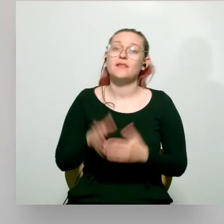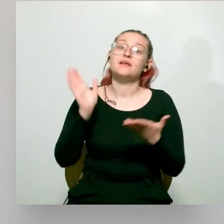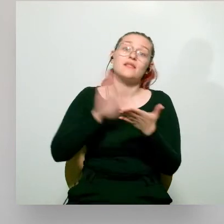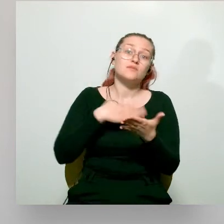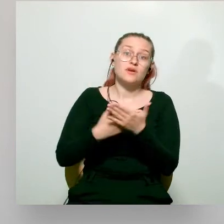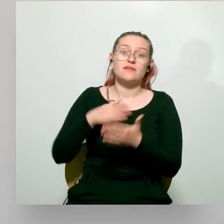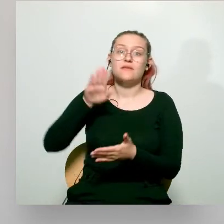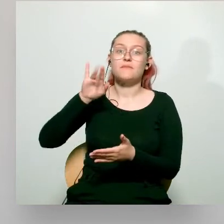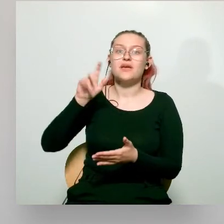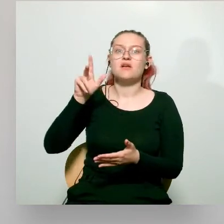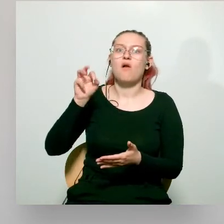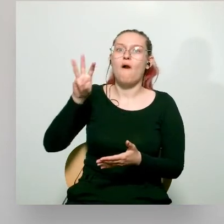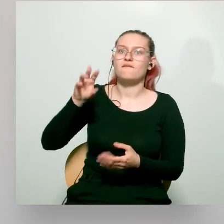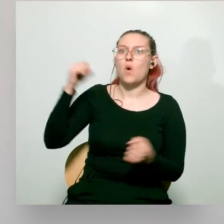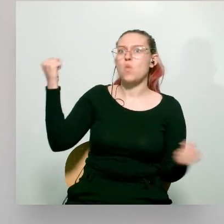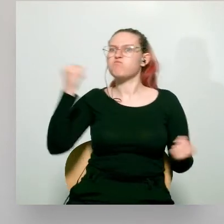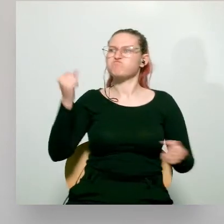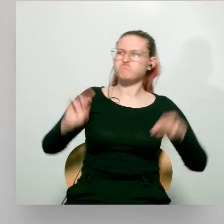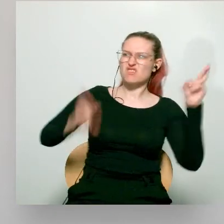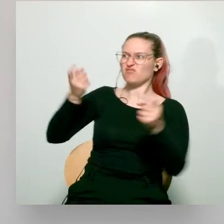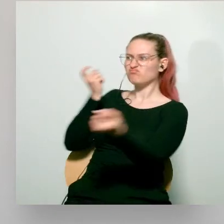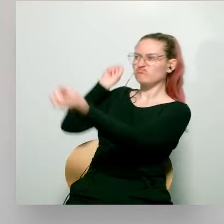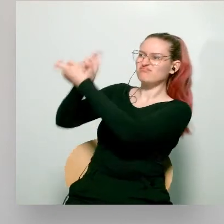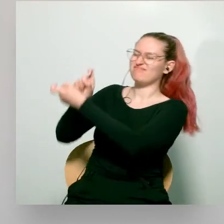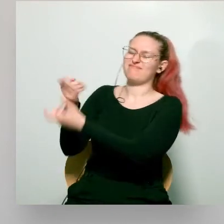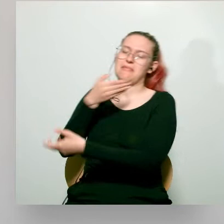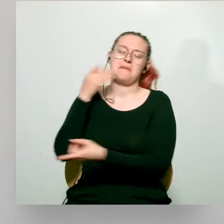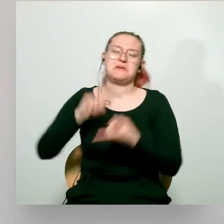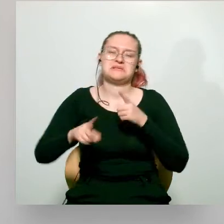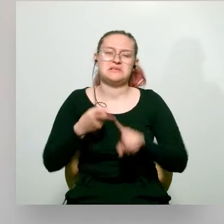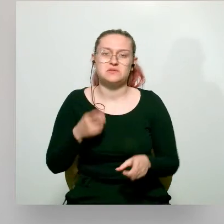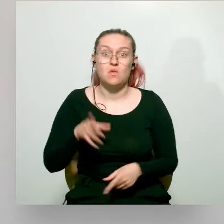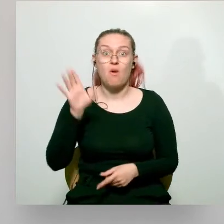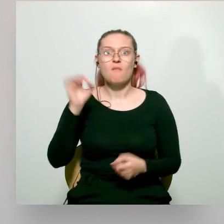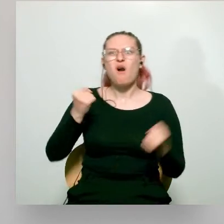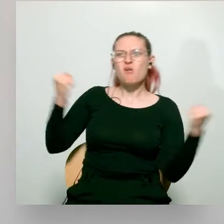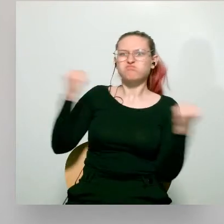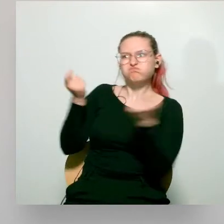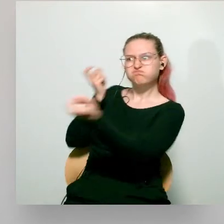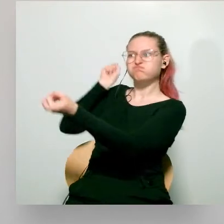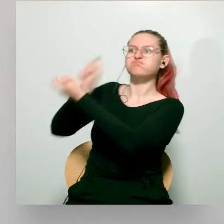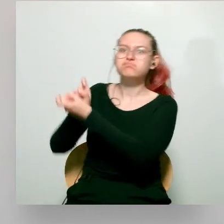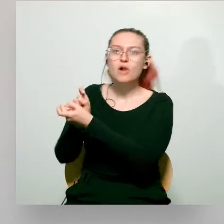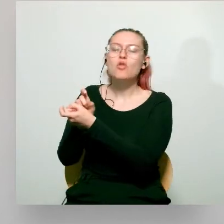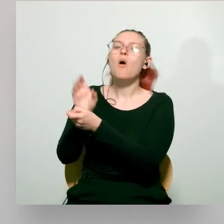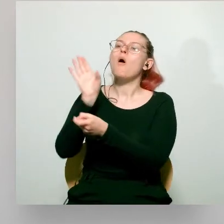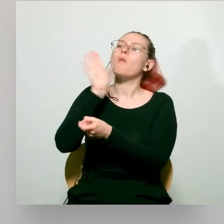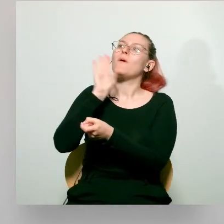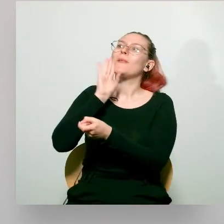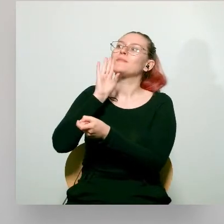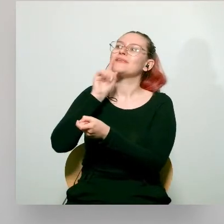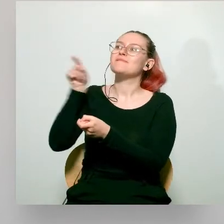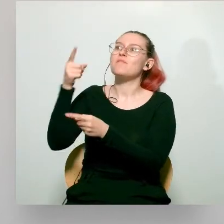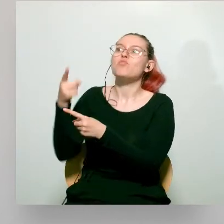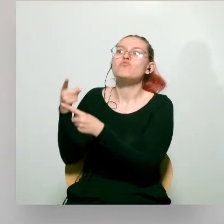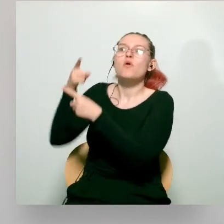że reagując tak zdecydowanie, wręcz dodajemy trochę powagi do tego typu wypowiedzi.